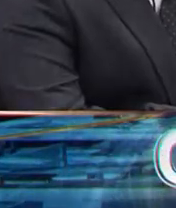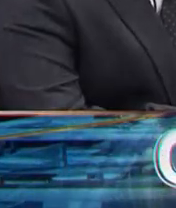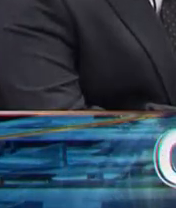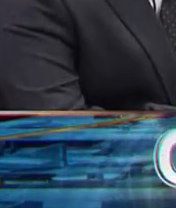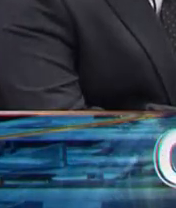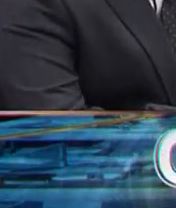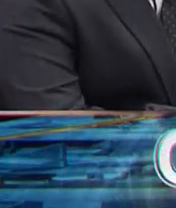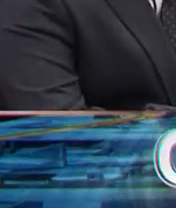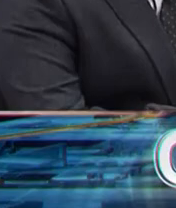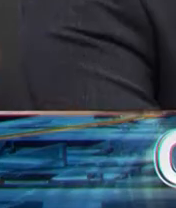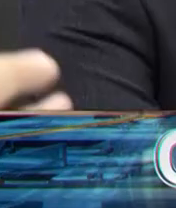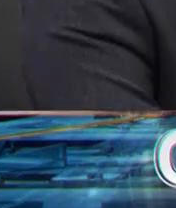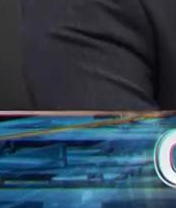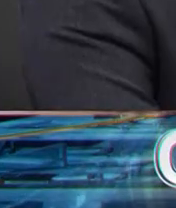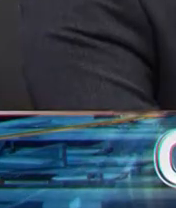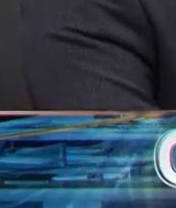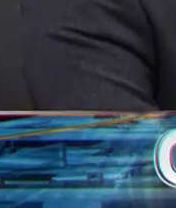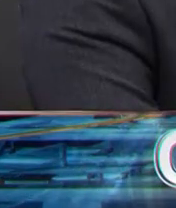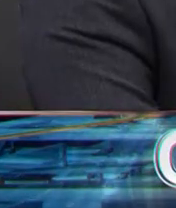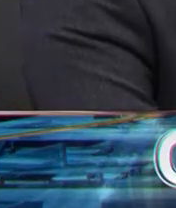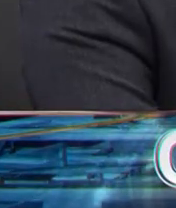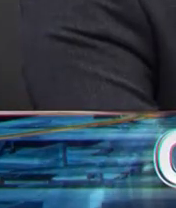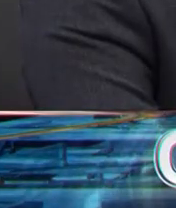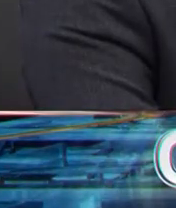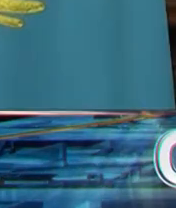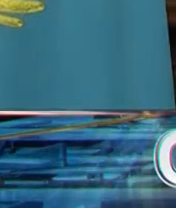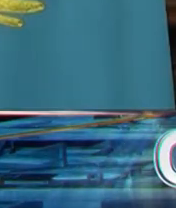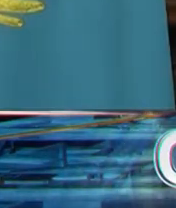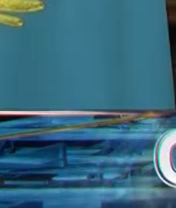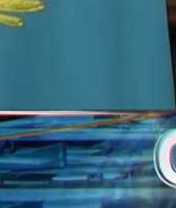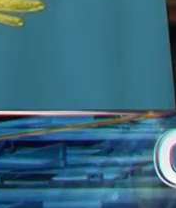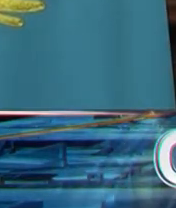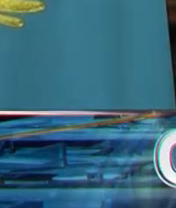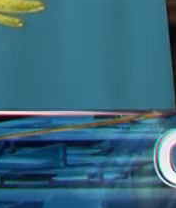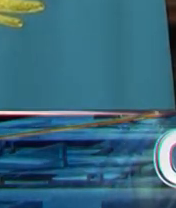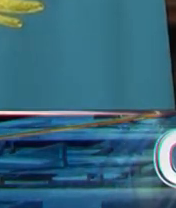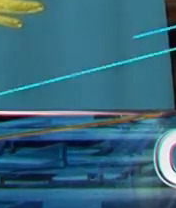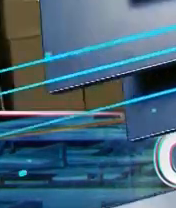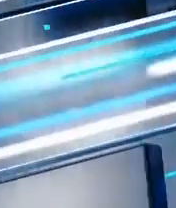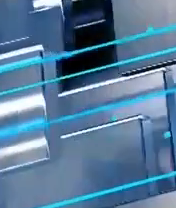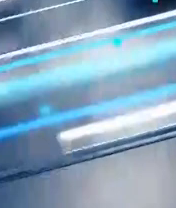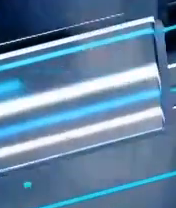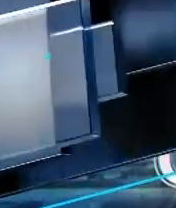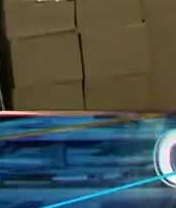Взаимовыгодное партнерство. В Алматинскую область привлечены зарубежные инвестиции.